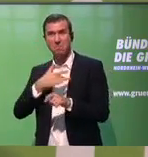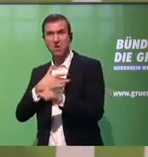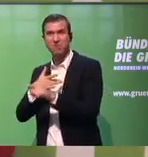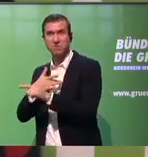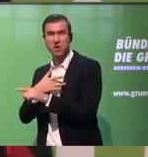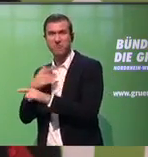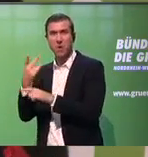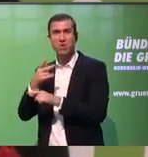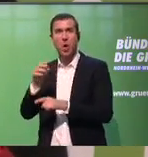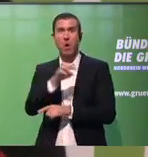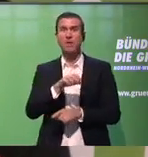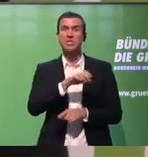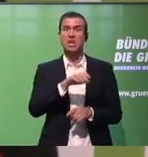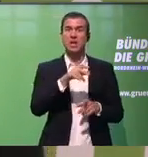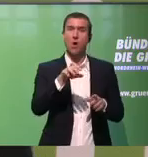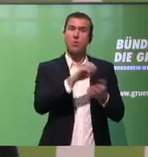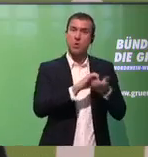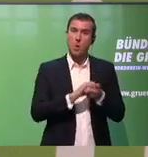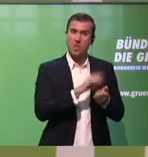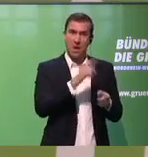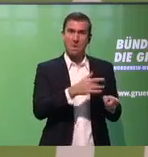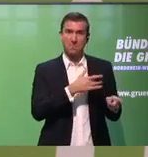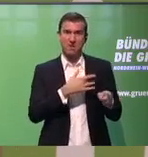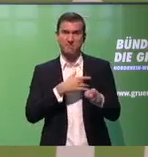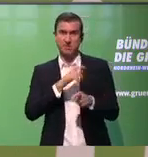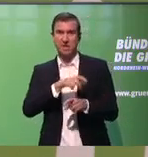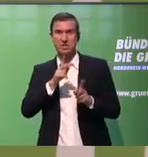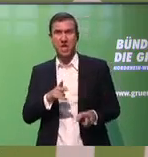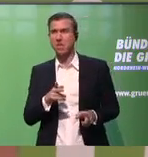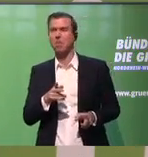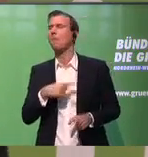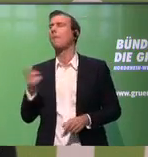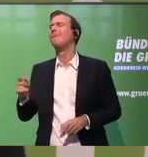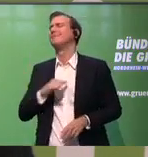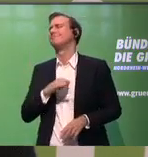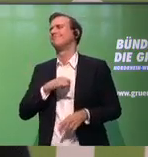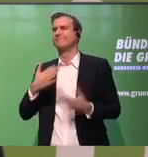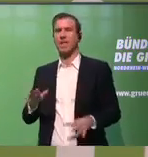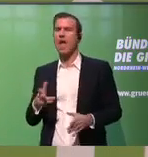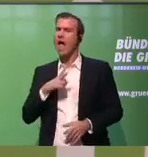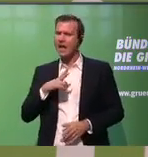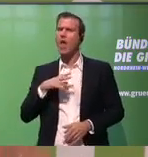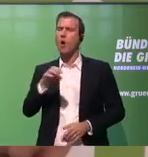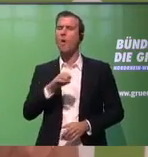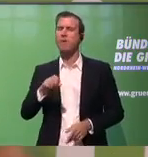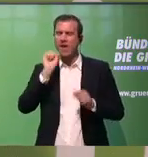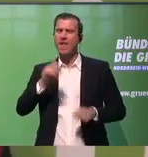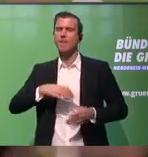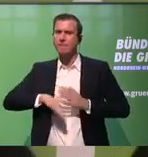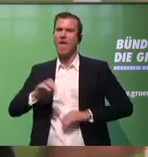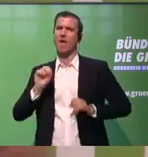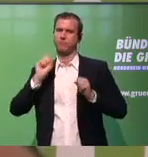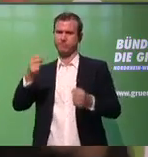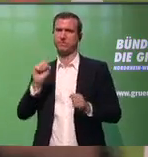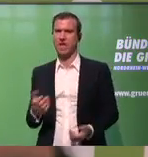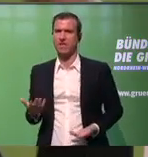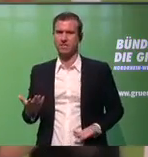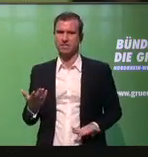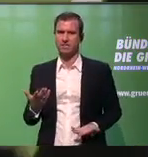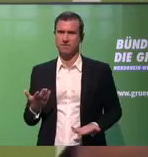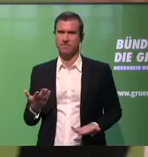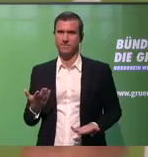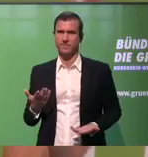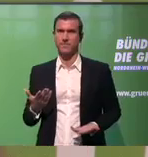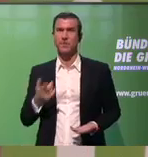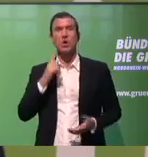die Menschenrechte in der Europäischen Union selbst. Da müssen wir rangehen, da kann die Europäische Union wirklich einiges tun. Und da geht es nicht nur um ganz